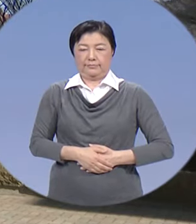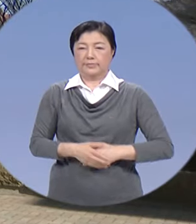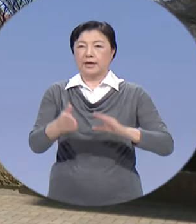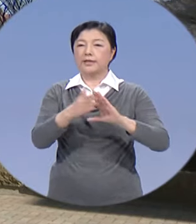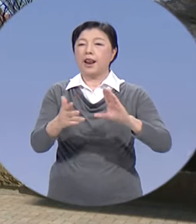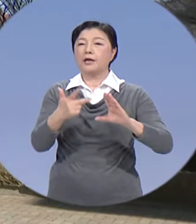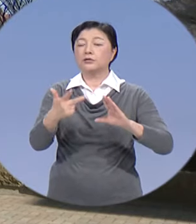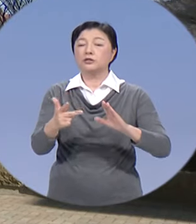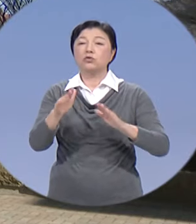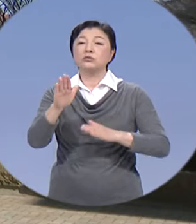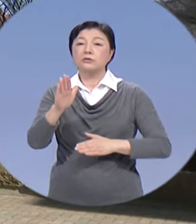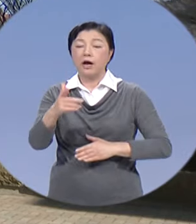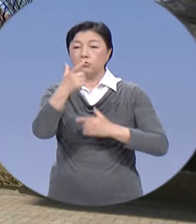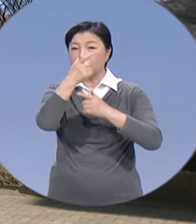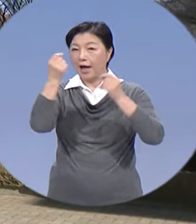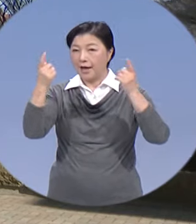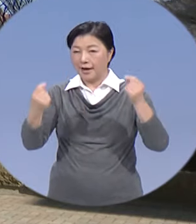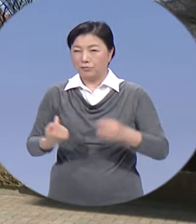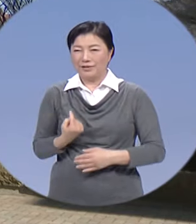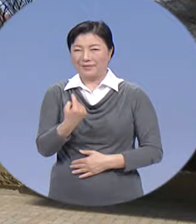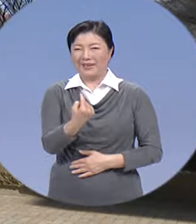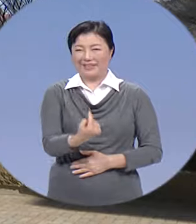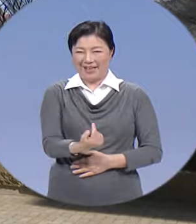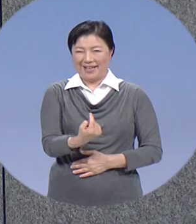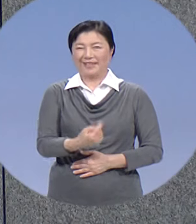習志野市にある大学にやってきました。